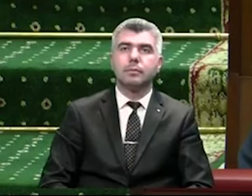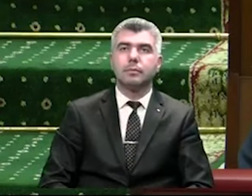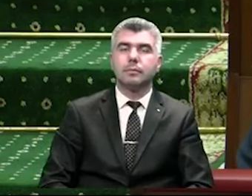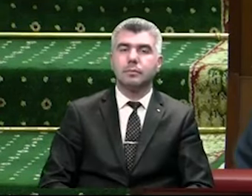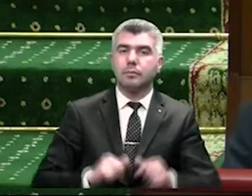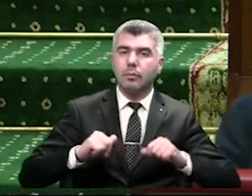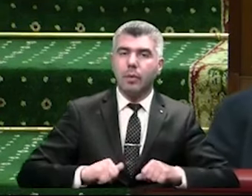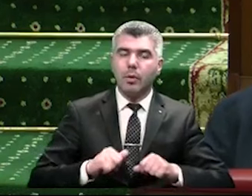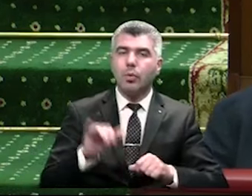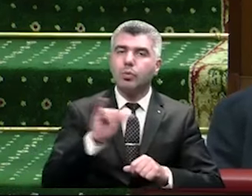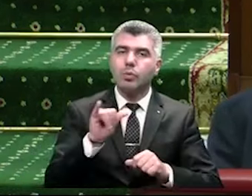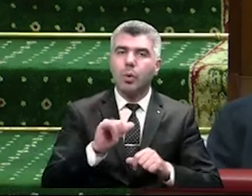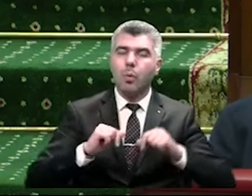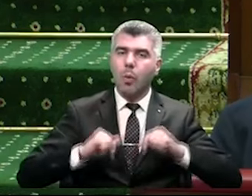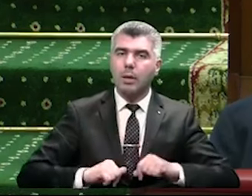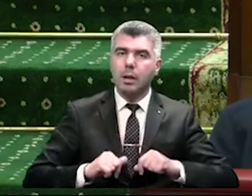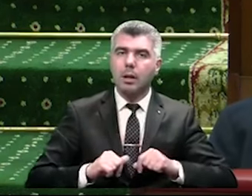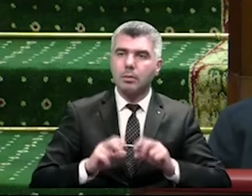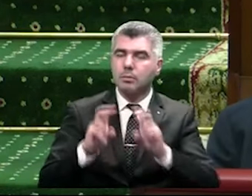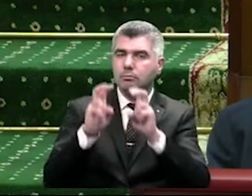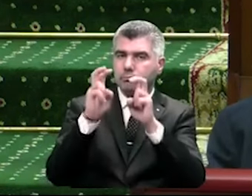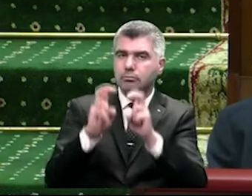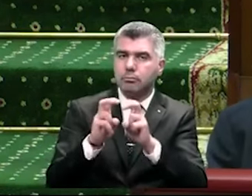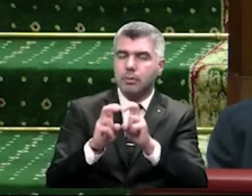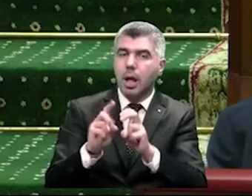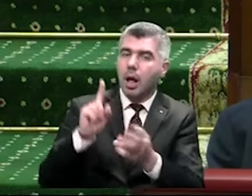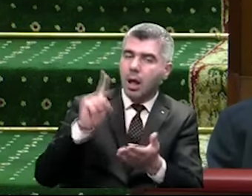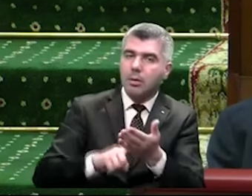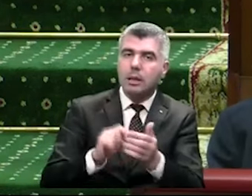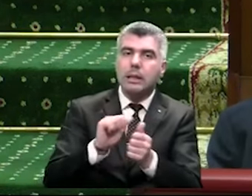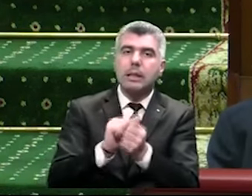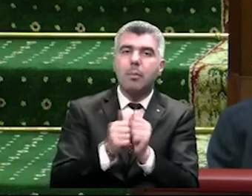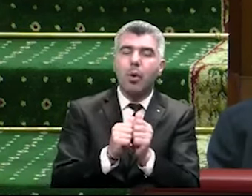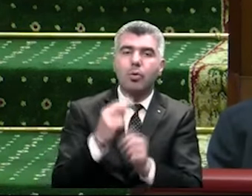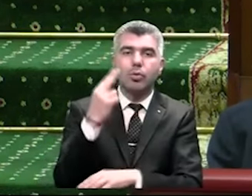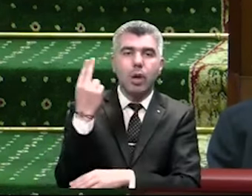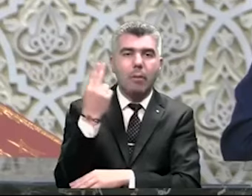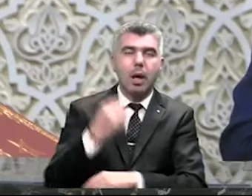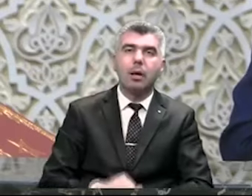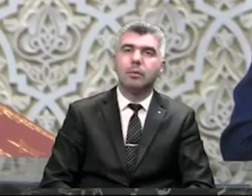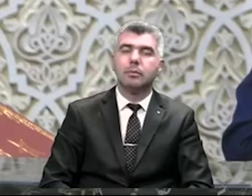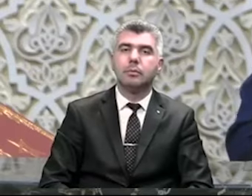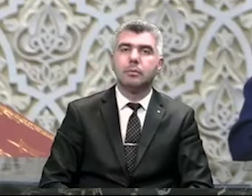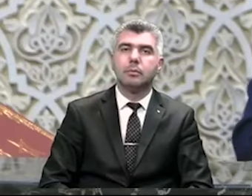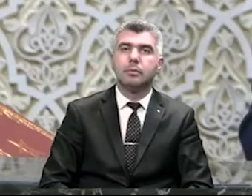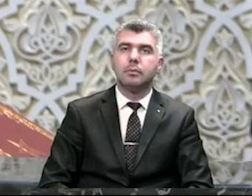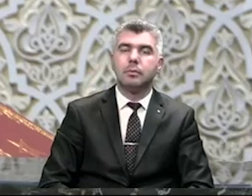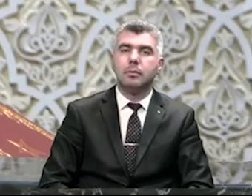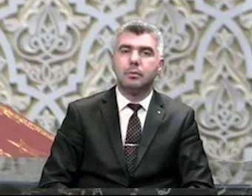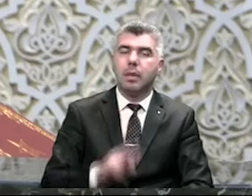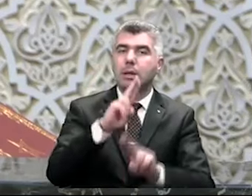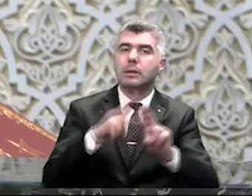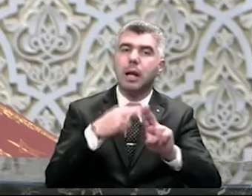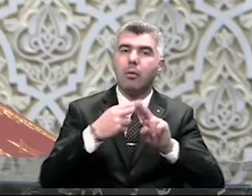الوزير ما هي مقاربه الوزاره لاعاده الاعتبار للرياضه الجامعيه وشكرا شكرا سيد المستشار المحترم جواب